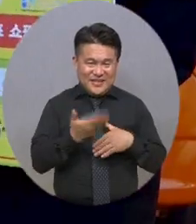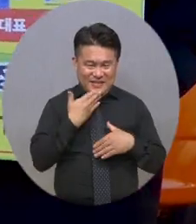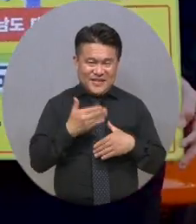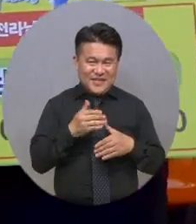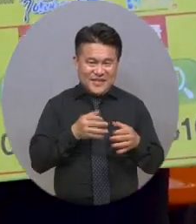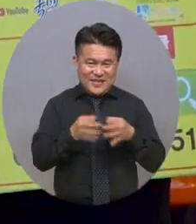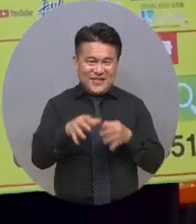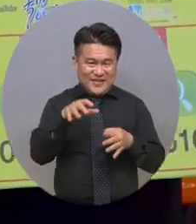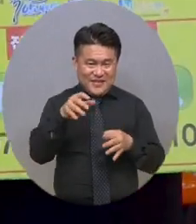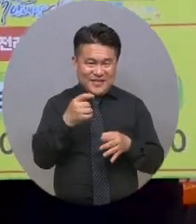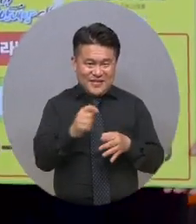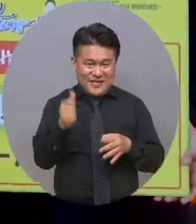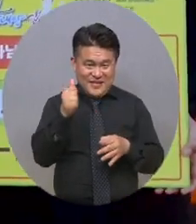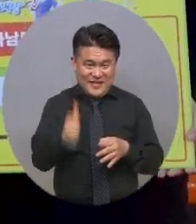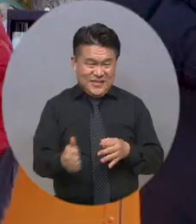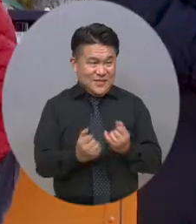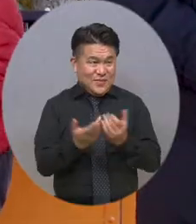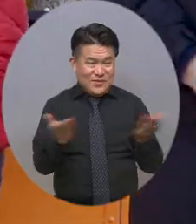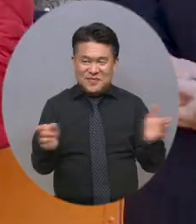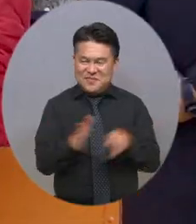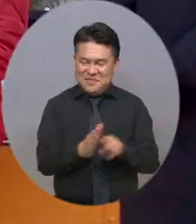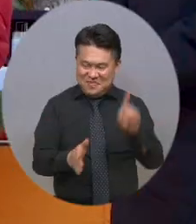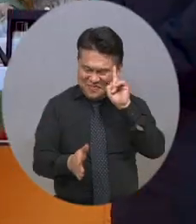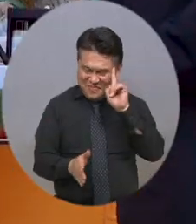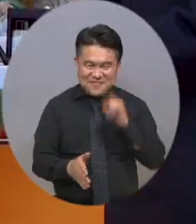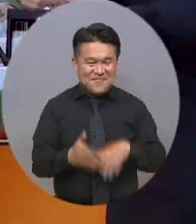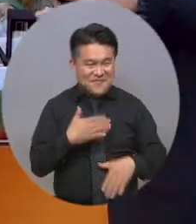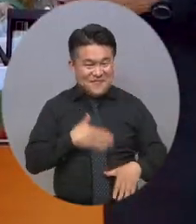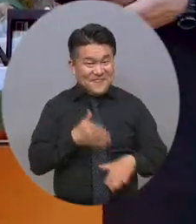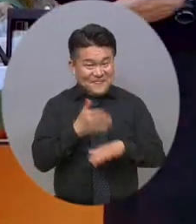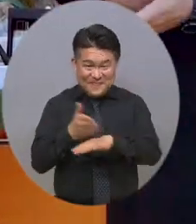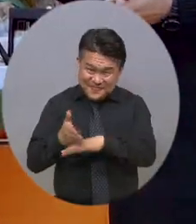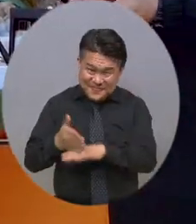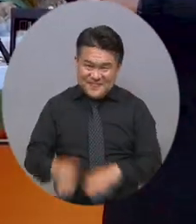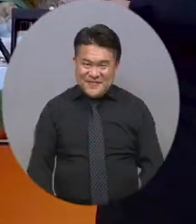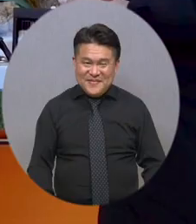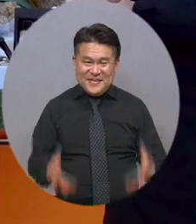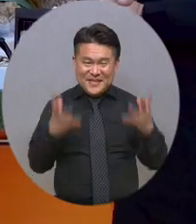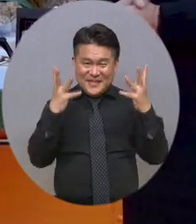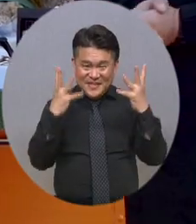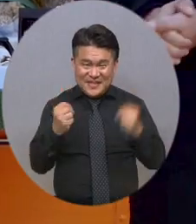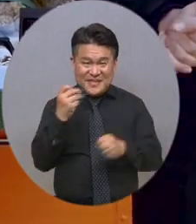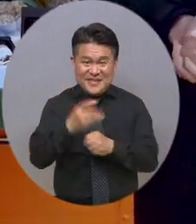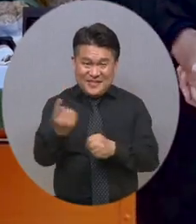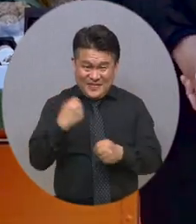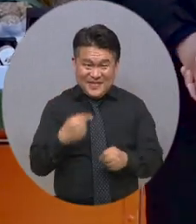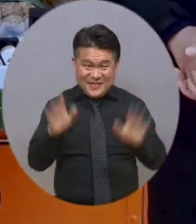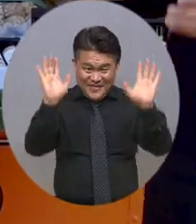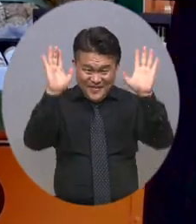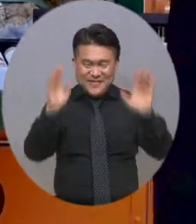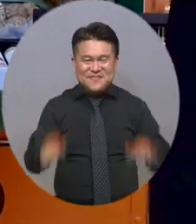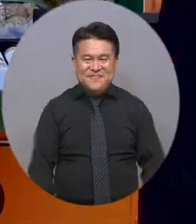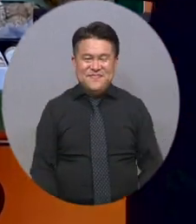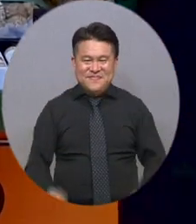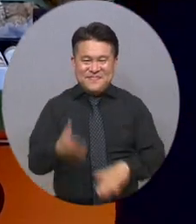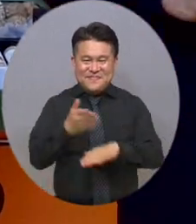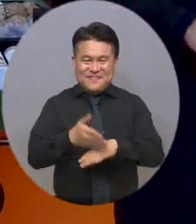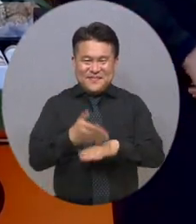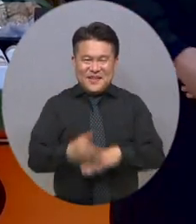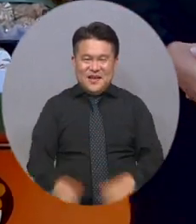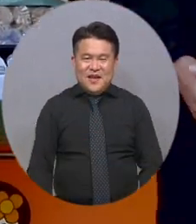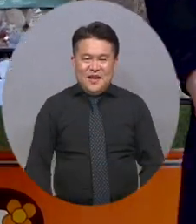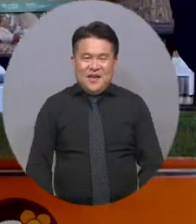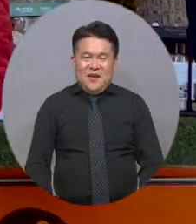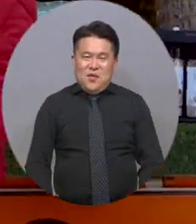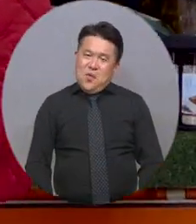있는 거냐고요. 자, 알겠습니다. 감사합니다. 네, 많이들 사랑하십시오. 아, 고맙습니다. 야,